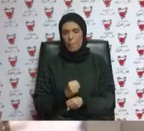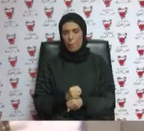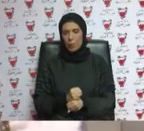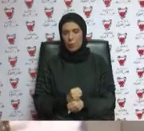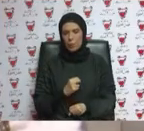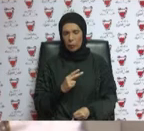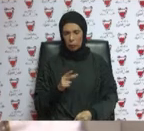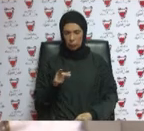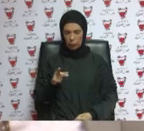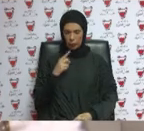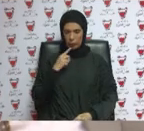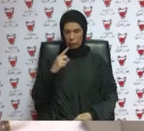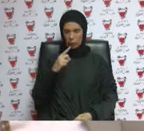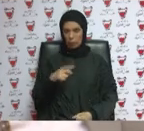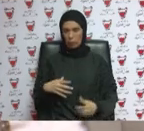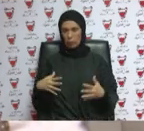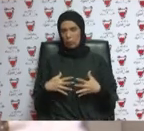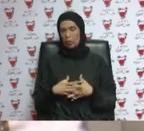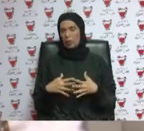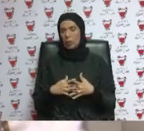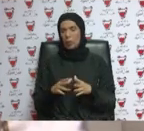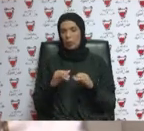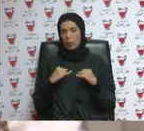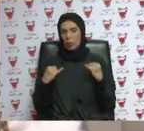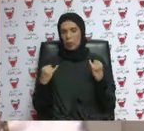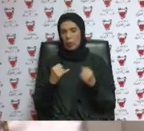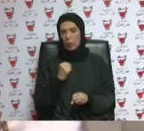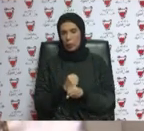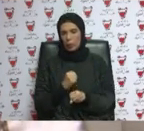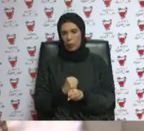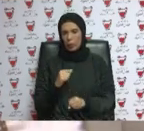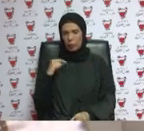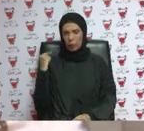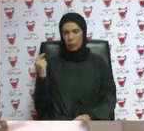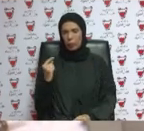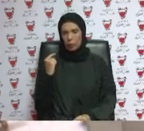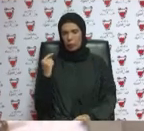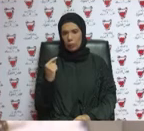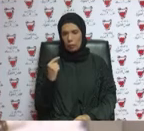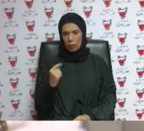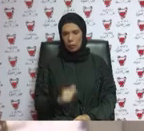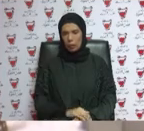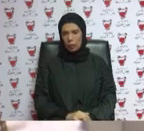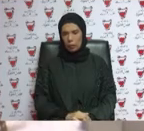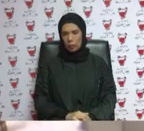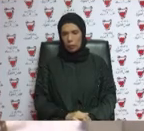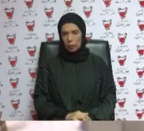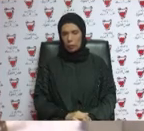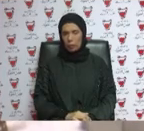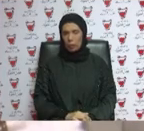نلاحظ كل عام في مشاركتهم في منظمة العمل الدولية يقومون بكل